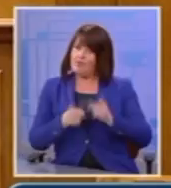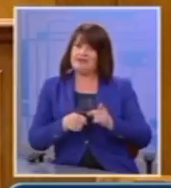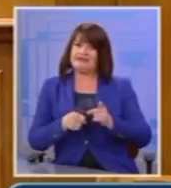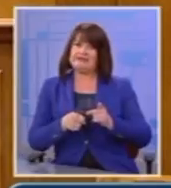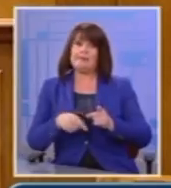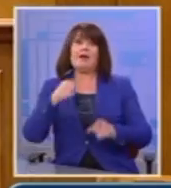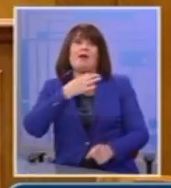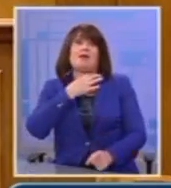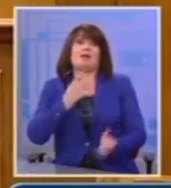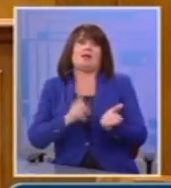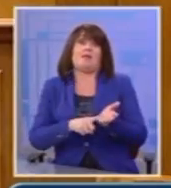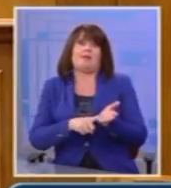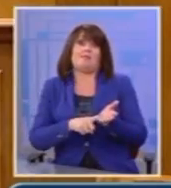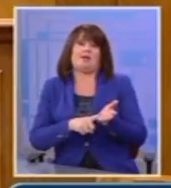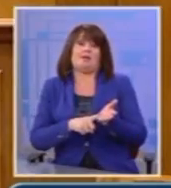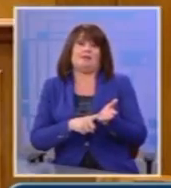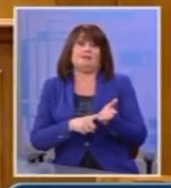κίνηση αναγκαία για να αποκατασταθεί